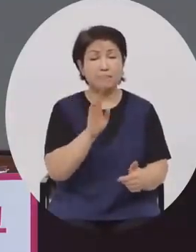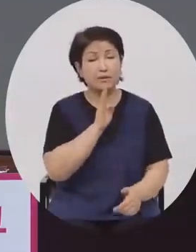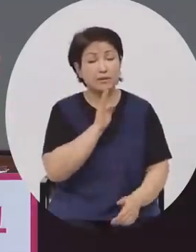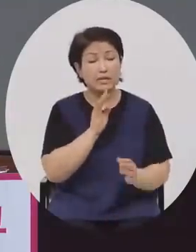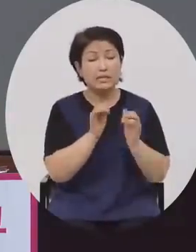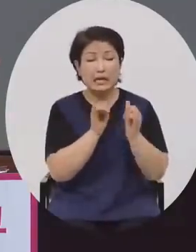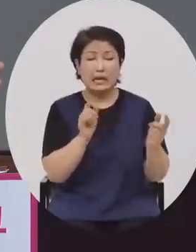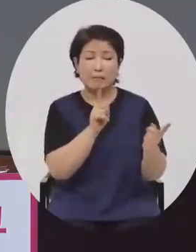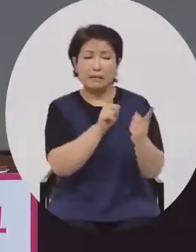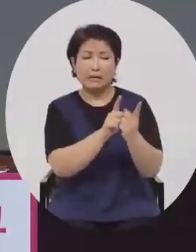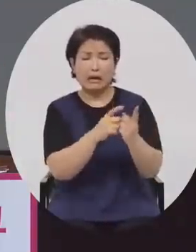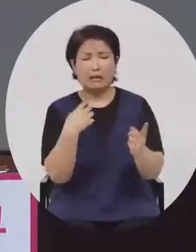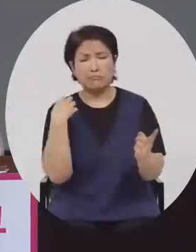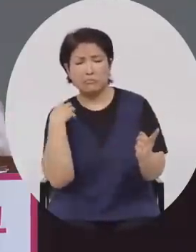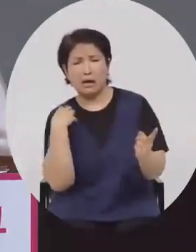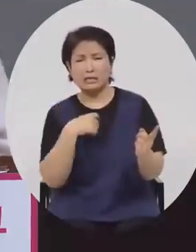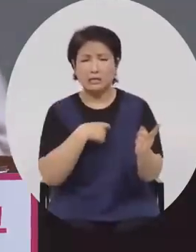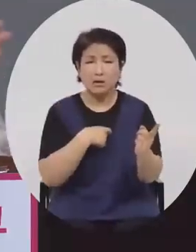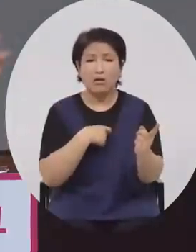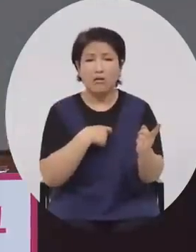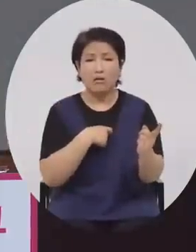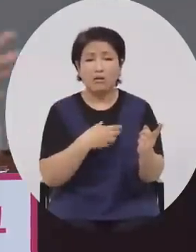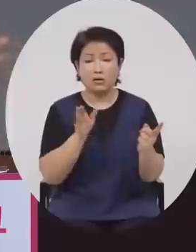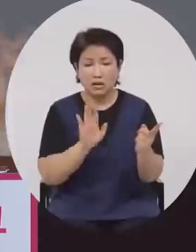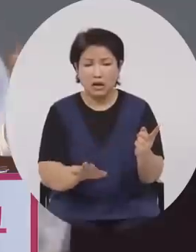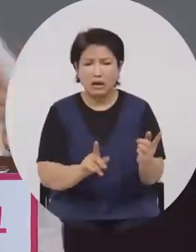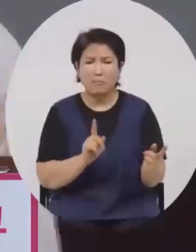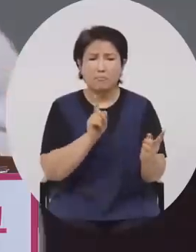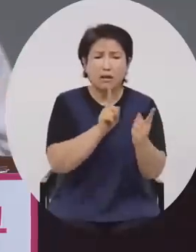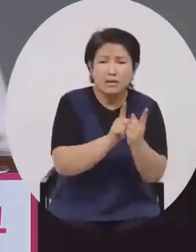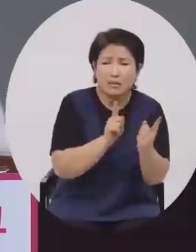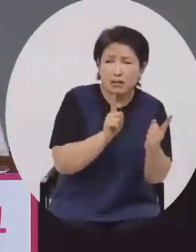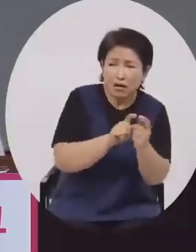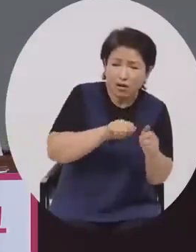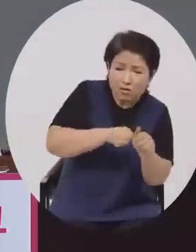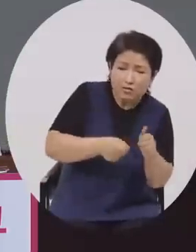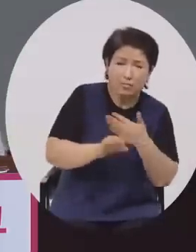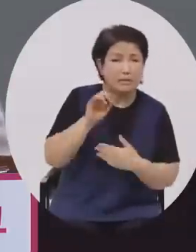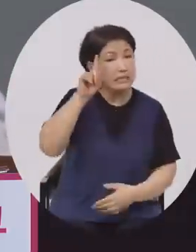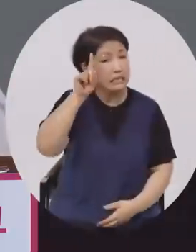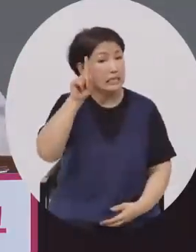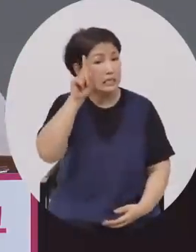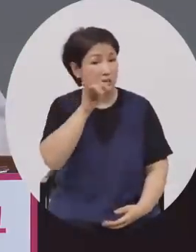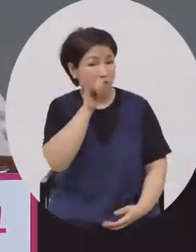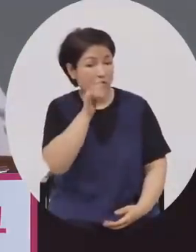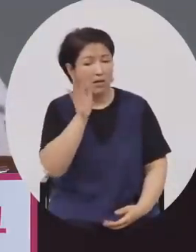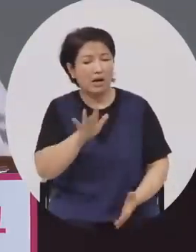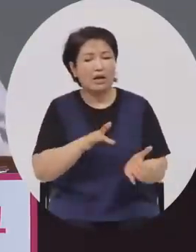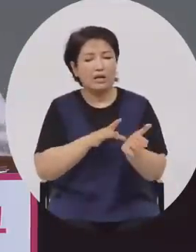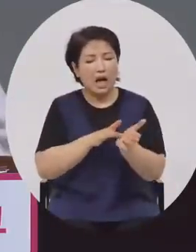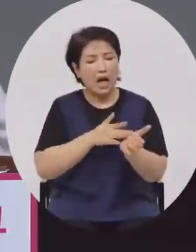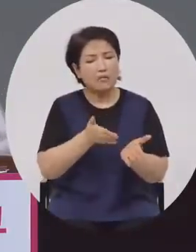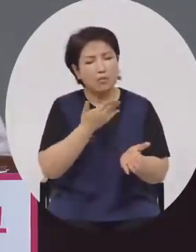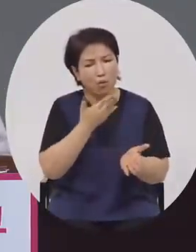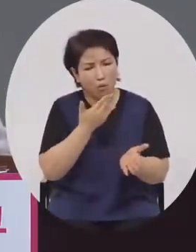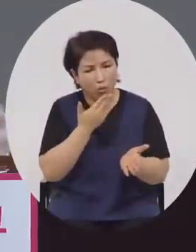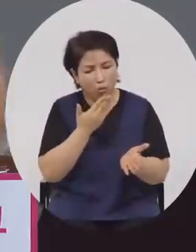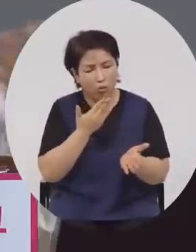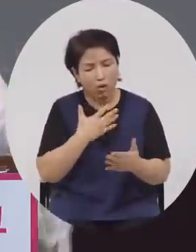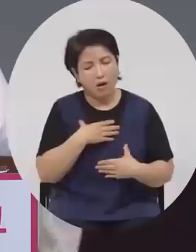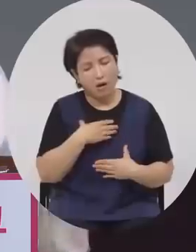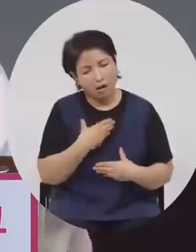대인기피증 즉 사람 만나는 게 부담스럽다. 그런데 자꾸 만나라면 스트레스를 받는다 이 말이에요. 근데 약을 먹고 좀 안정이